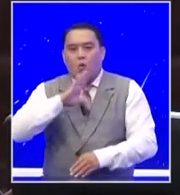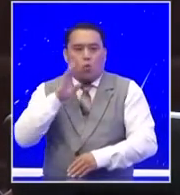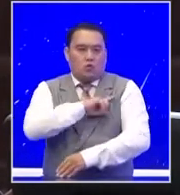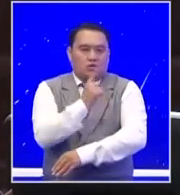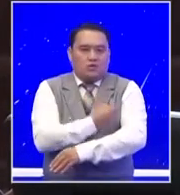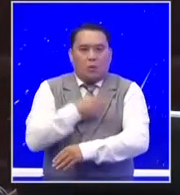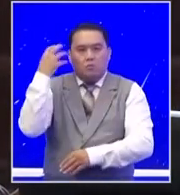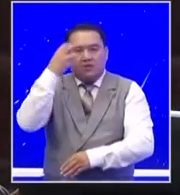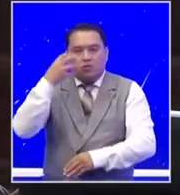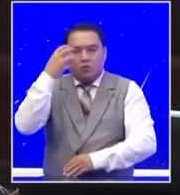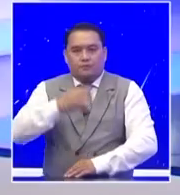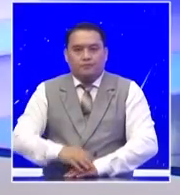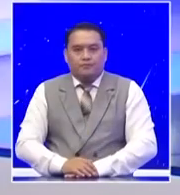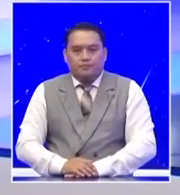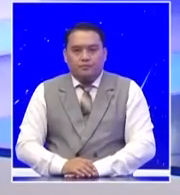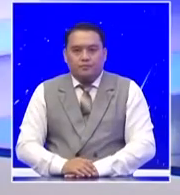работу психологов.